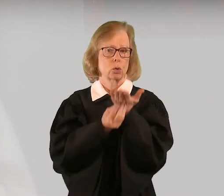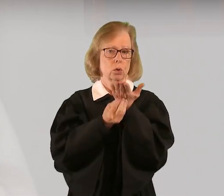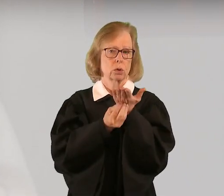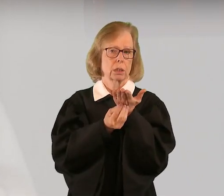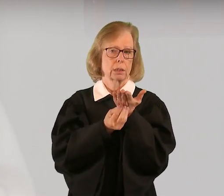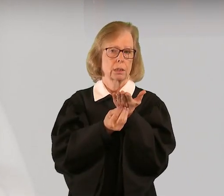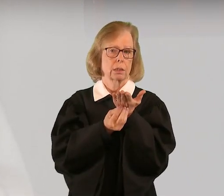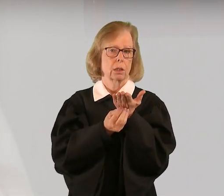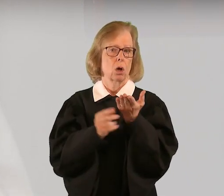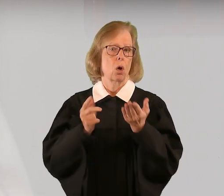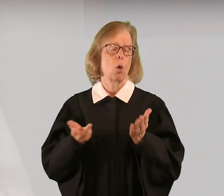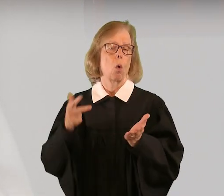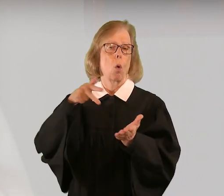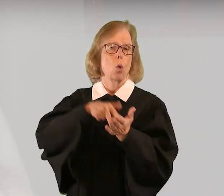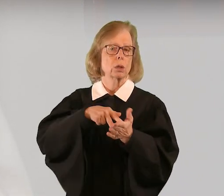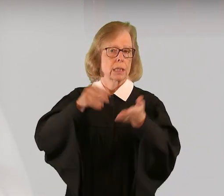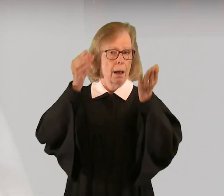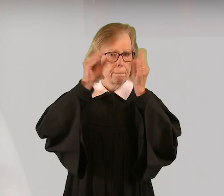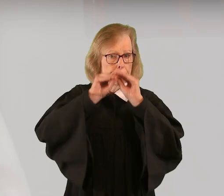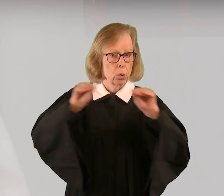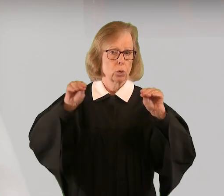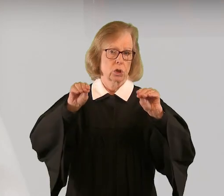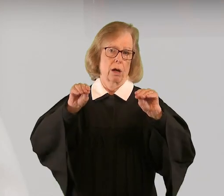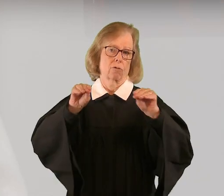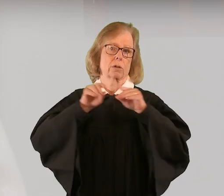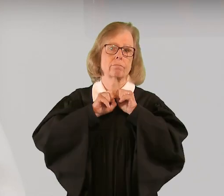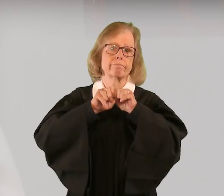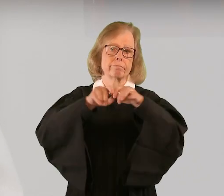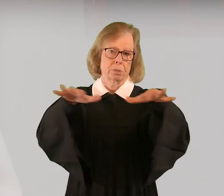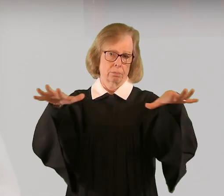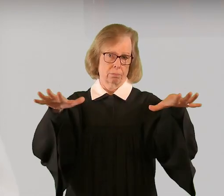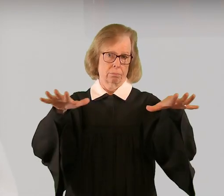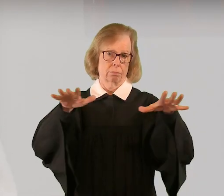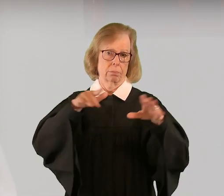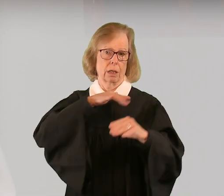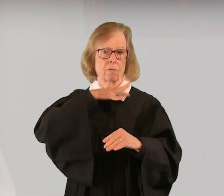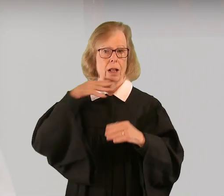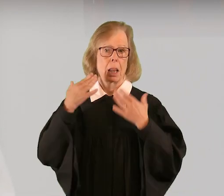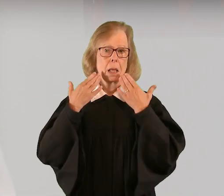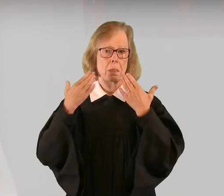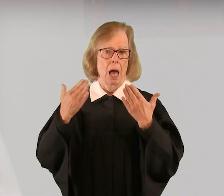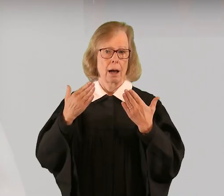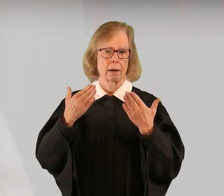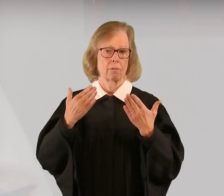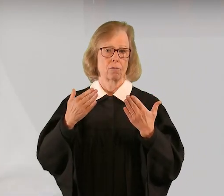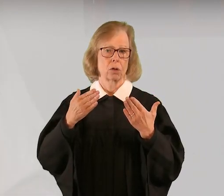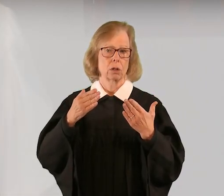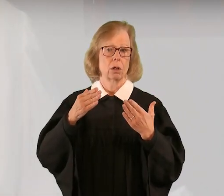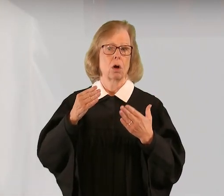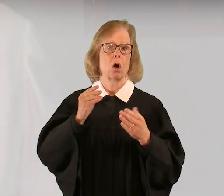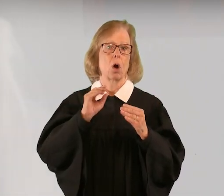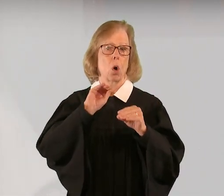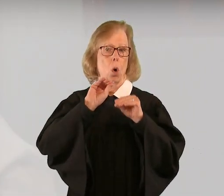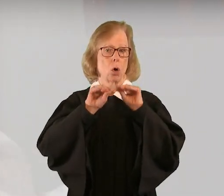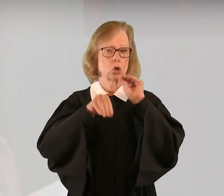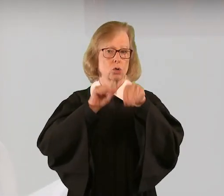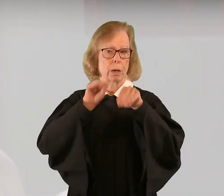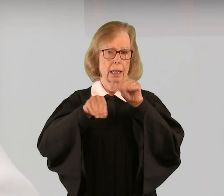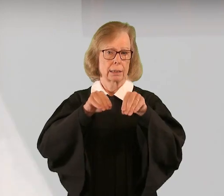das Licht der Welt gesehen hat. Vielen Dank für Ihre Online-Kollekte.